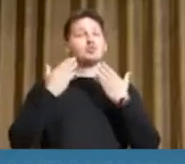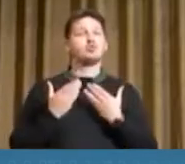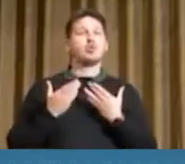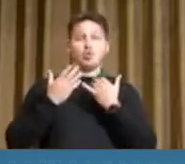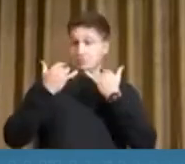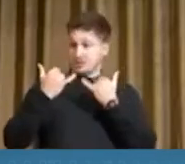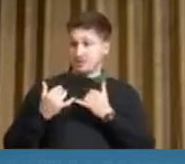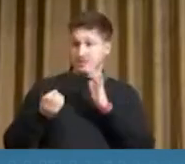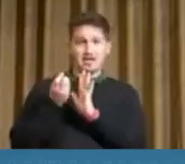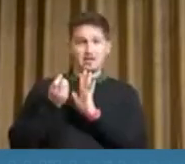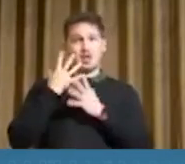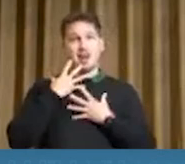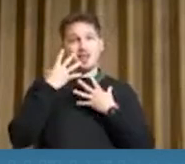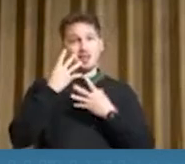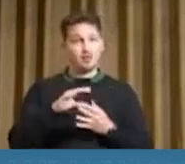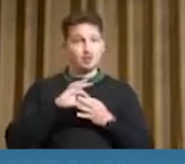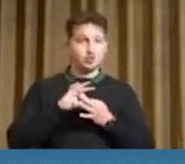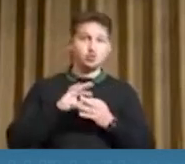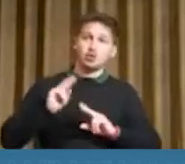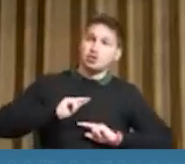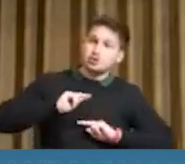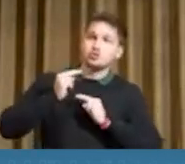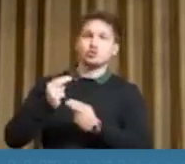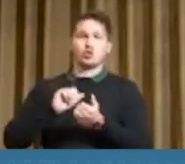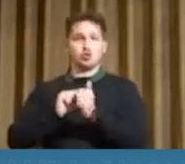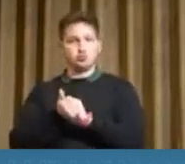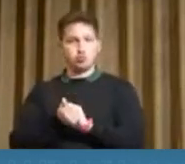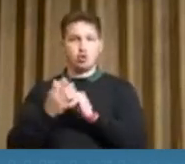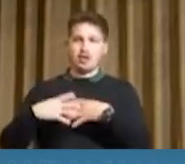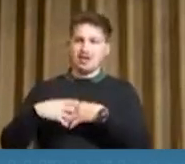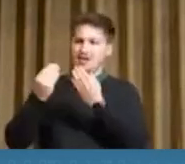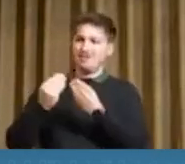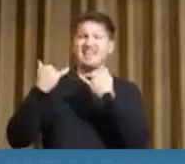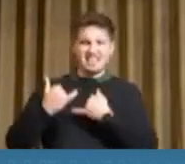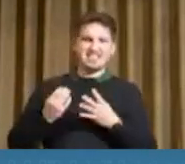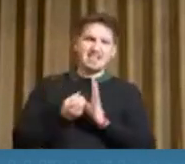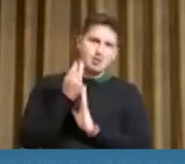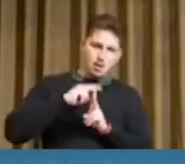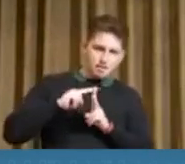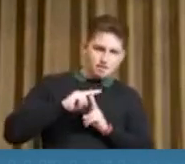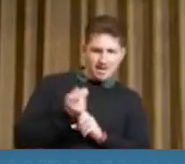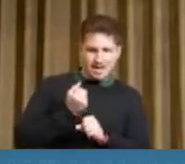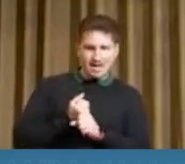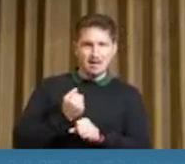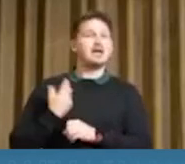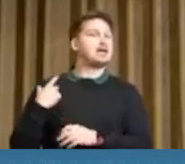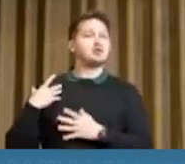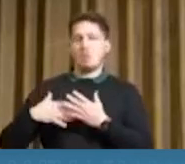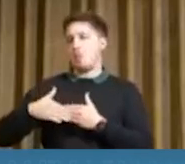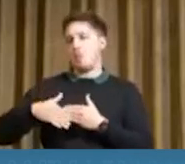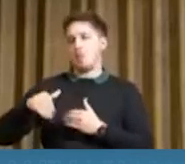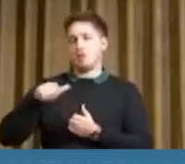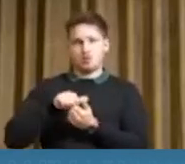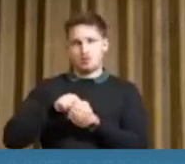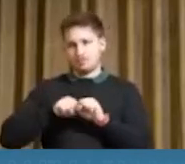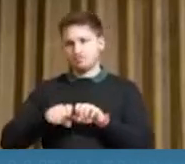Empfehlung zum Return to Play, die im Moment noch in Bearbeitung ist, die aber bald rauskommen soll, so ein bisschen Niederschlag findet. Und abschließend